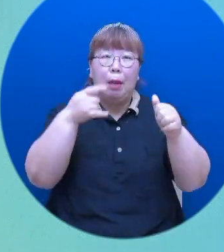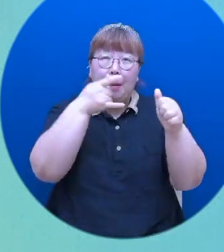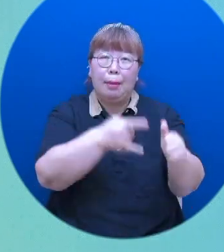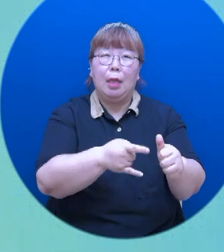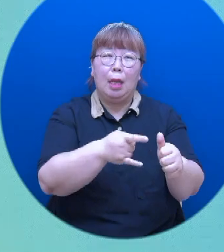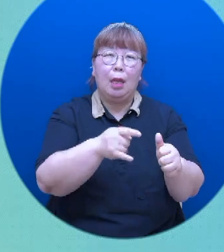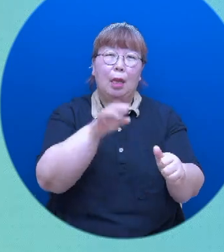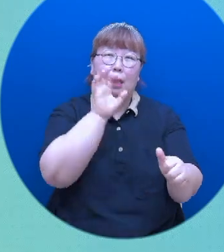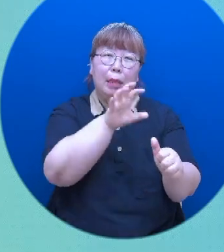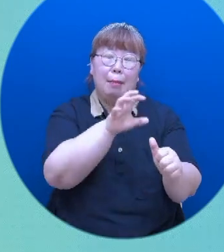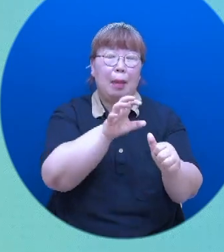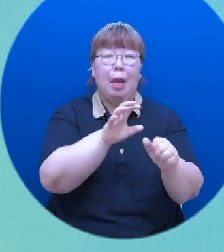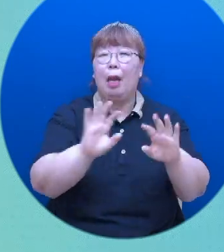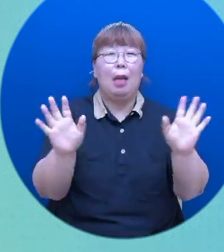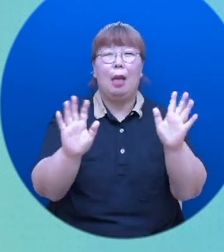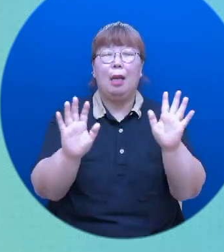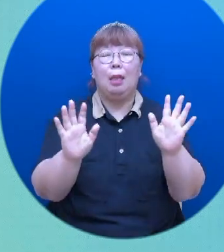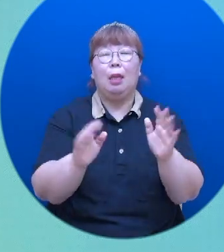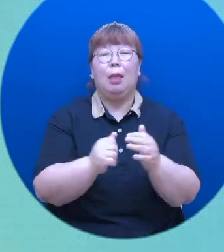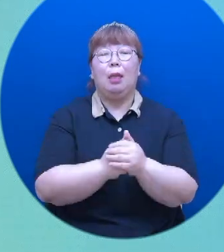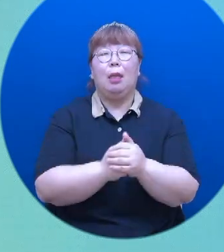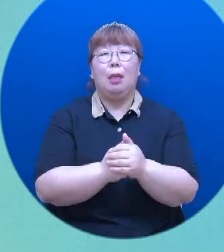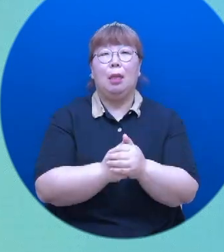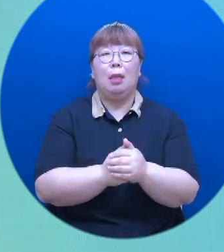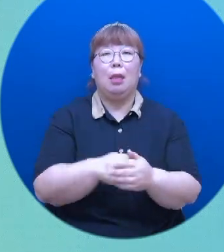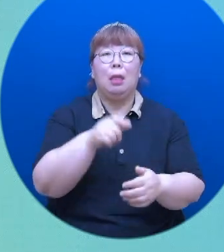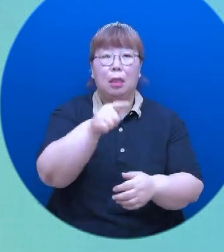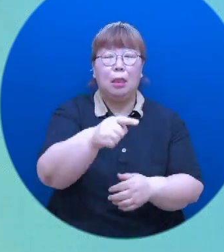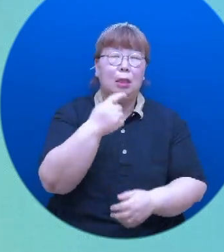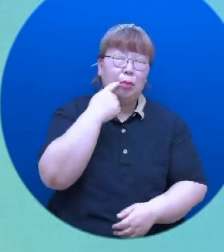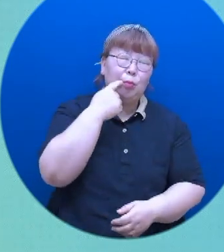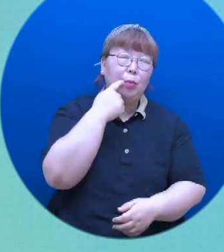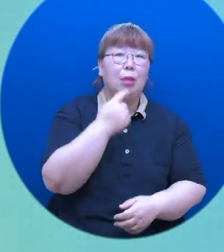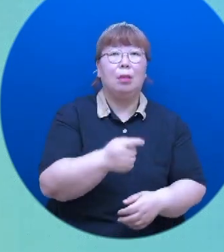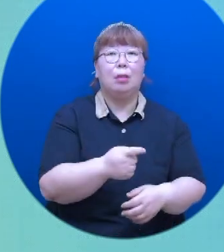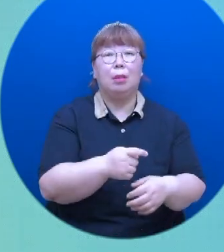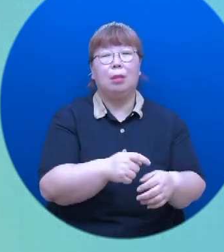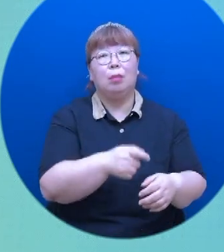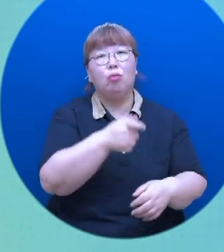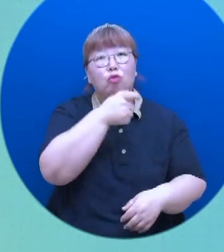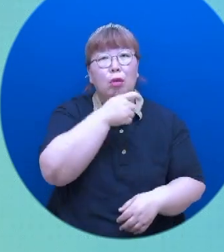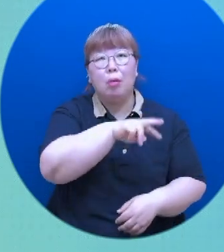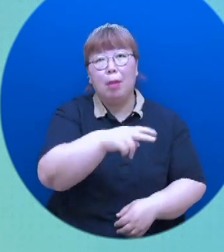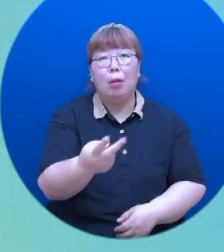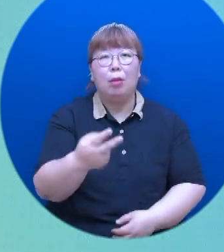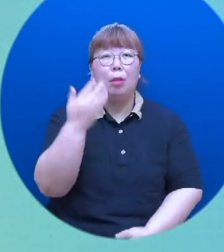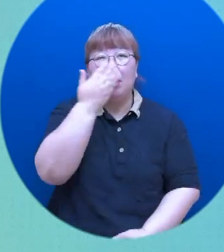책망하기보다는 마라의 썬물 단물되게 하여 물을 마셔줘요.